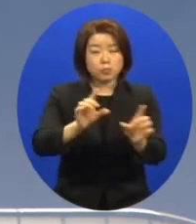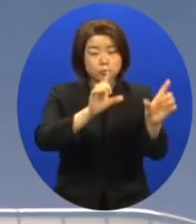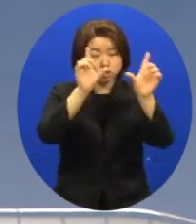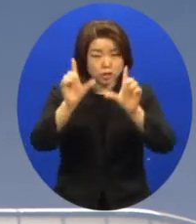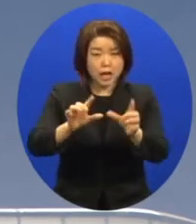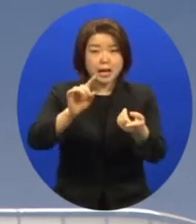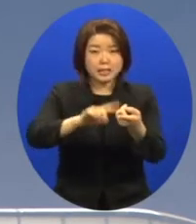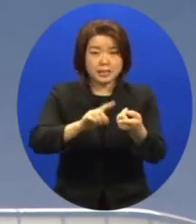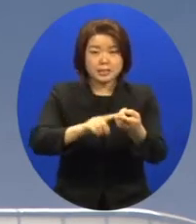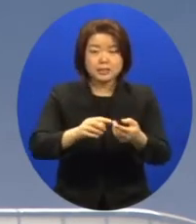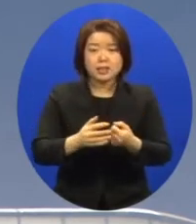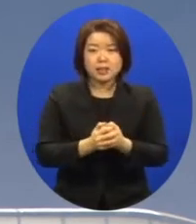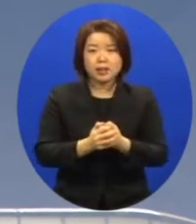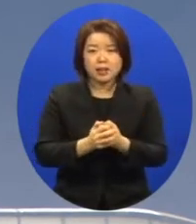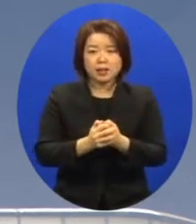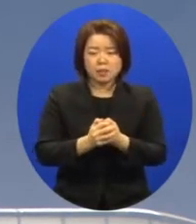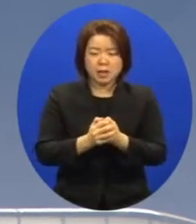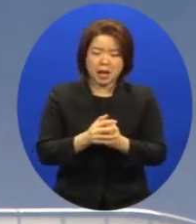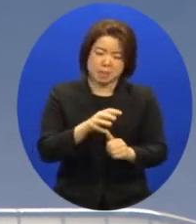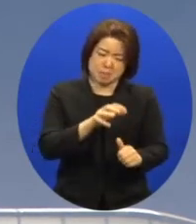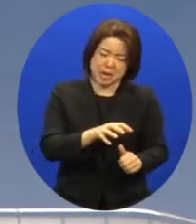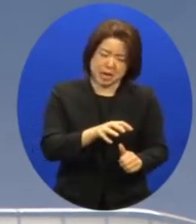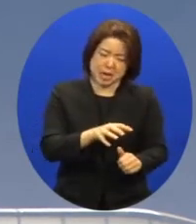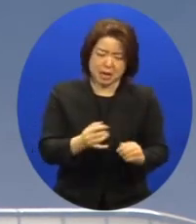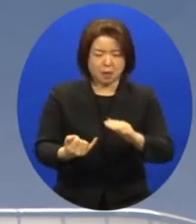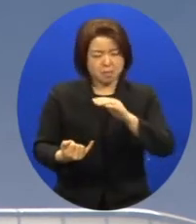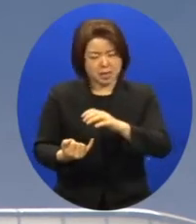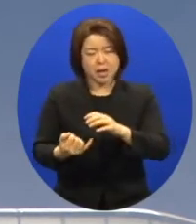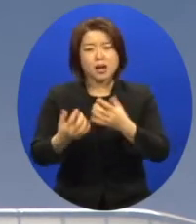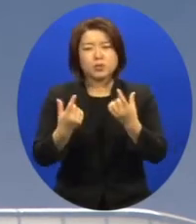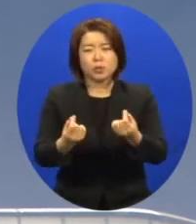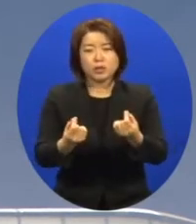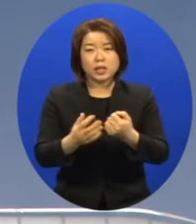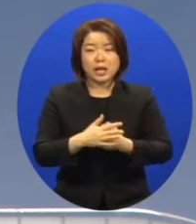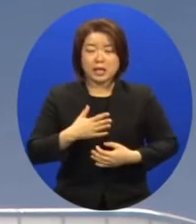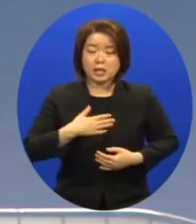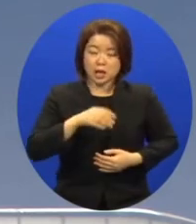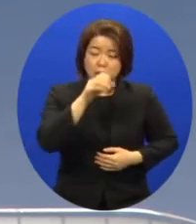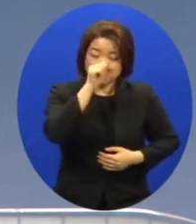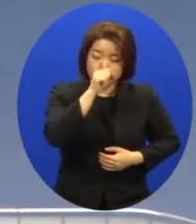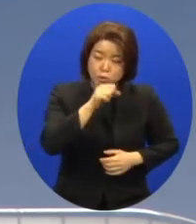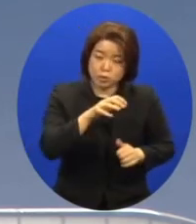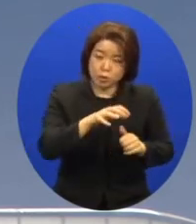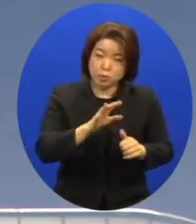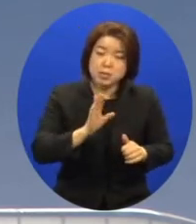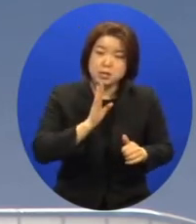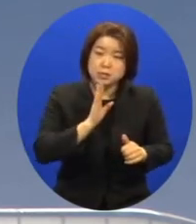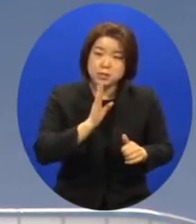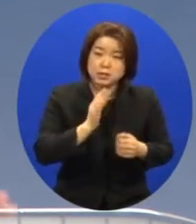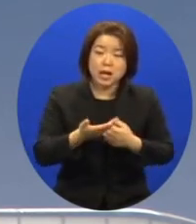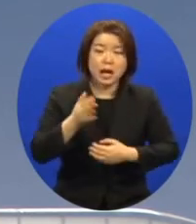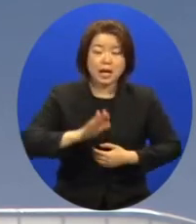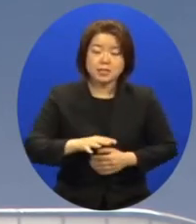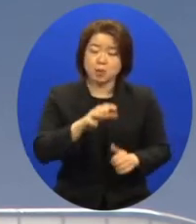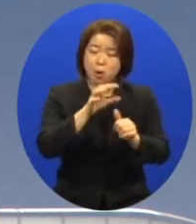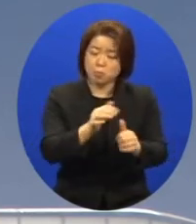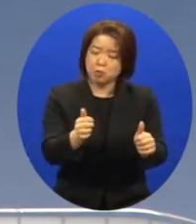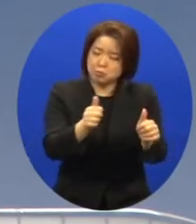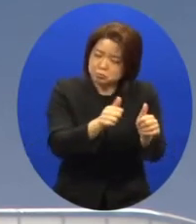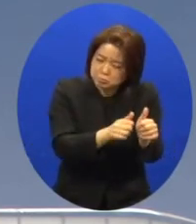자체가 얽매이는 거죠 내가 좋아서 얽매이는 것이 찜한 얽매이는 것은 얽매이는